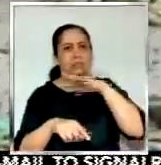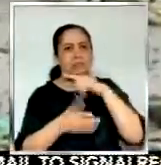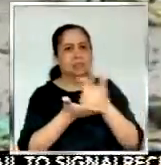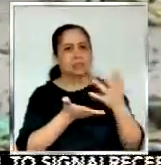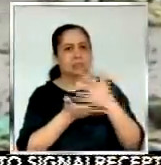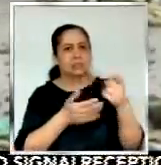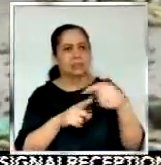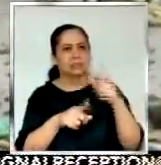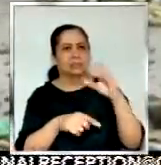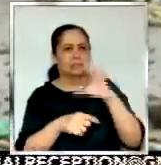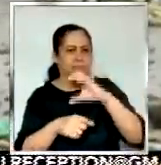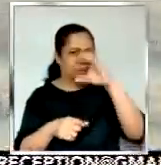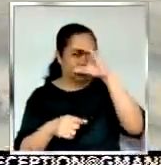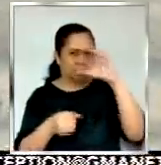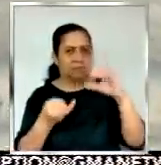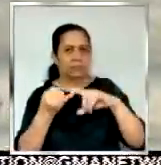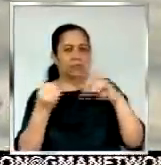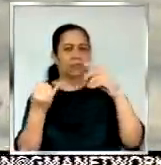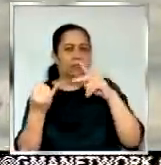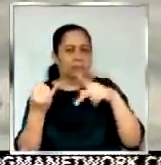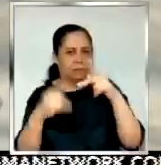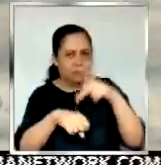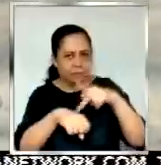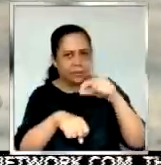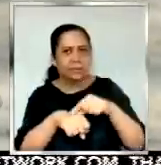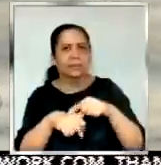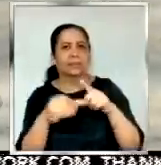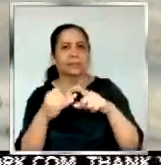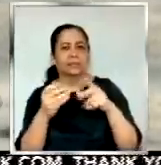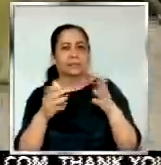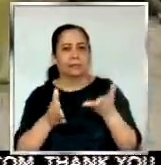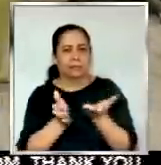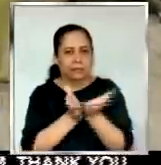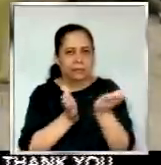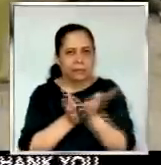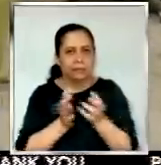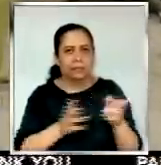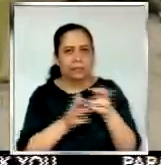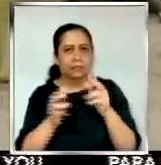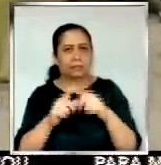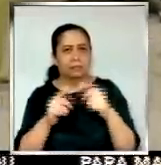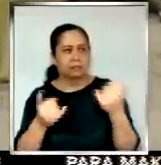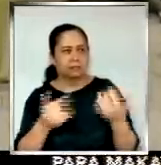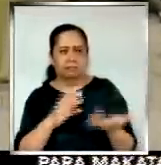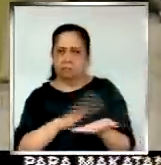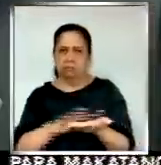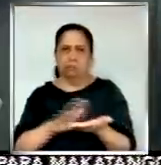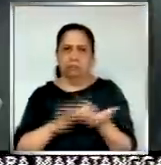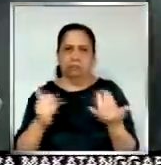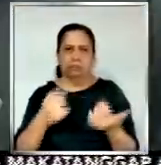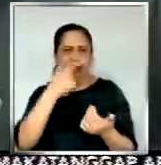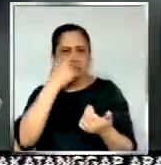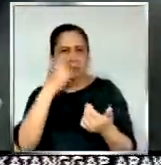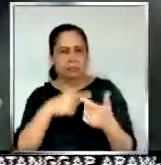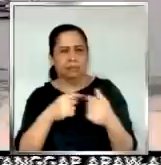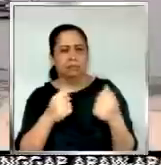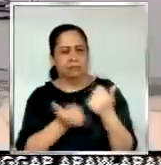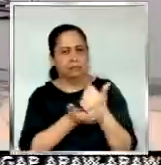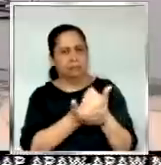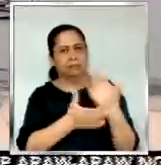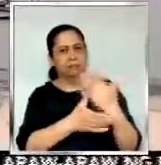Cavite, Paranaque. So yun yung dumaan sa Pasig River pero ngayon malinis na ngayon. Konting-konti na lang kasi may mga intervention din kami dun sa